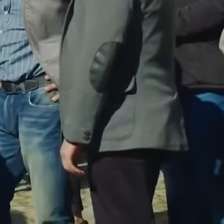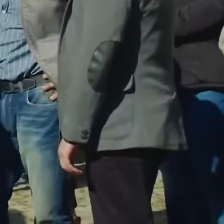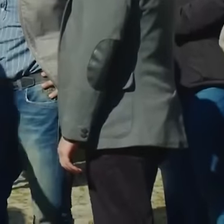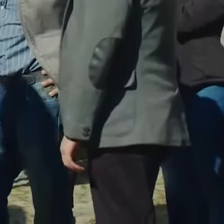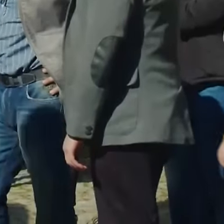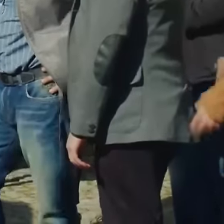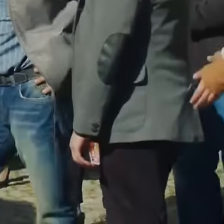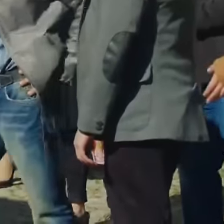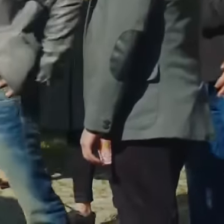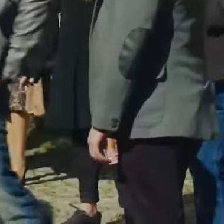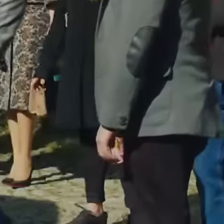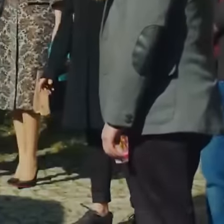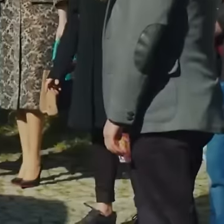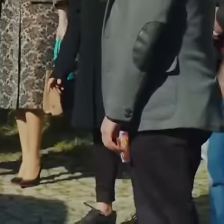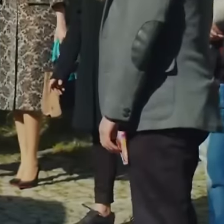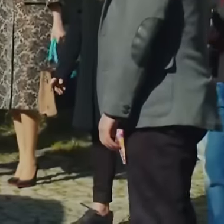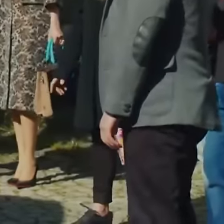çekildiler.